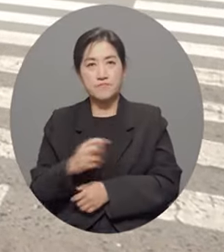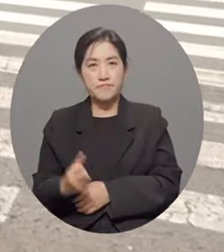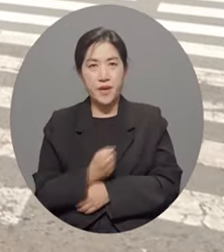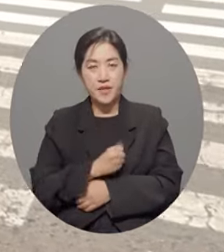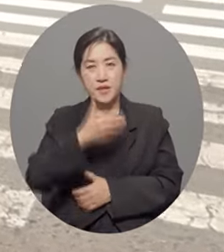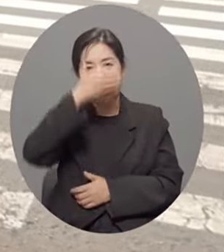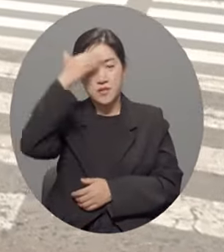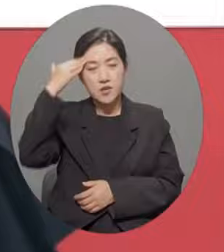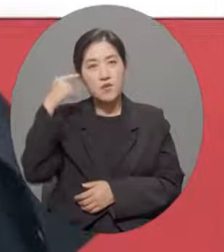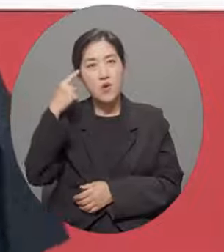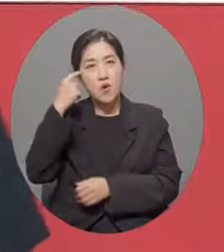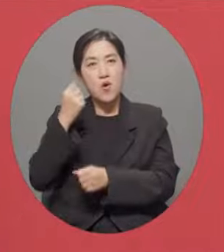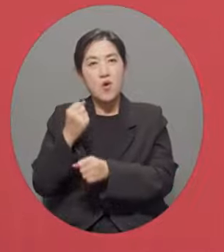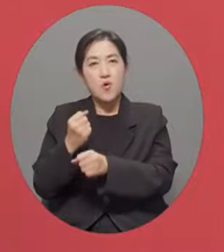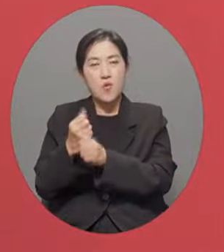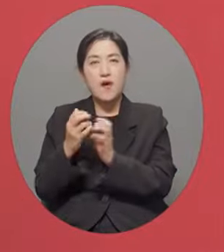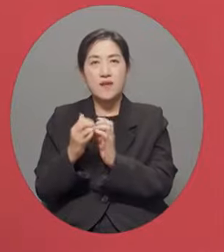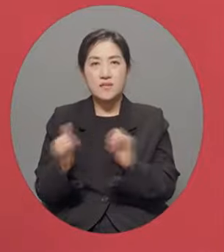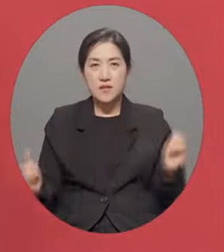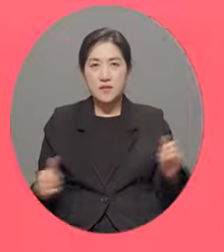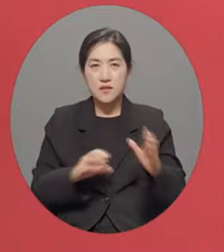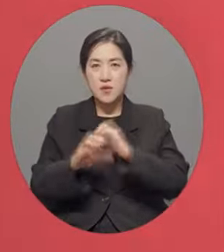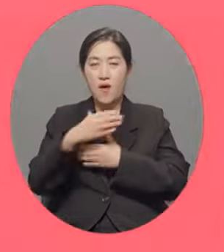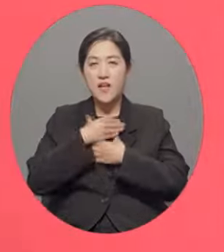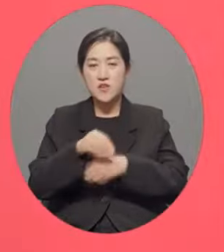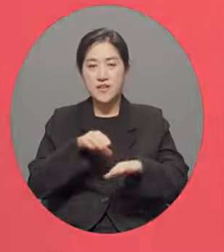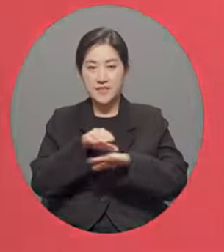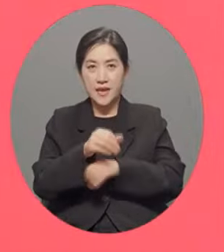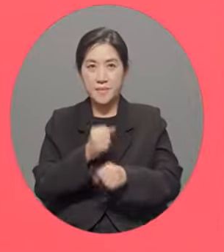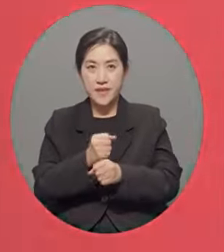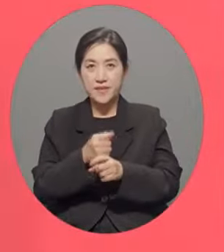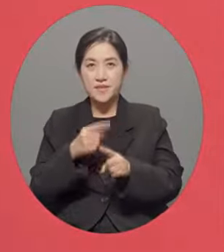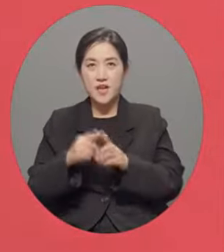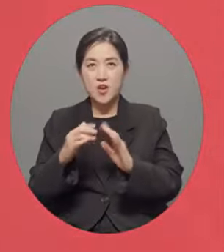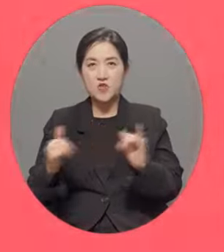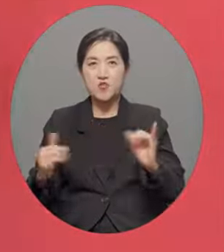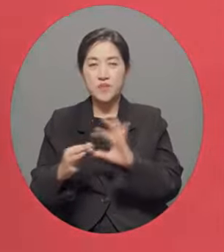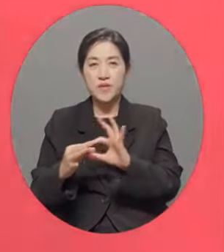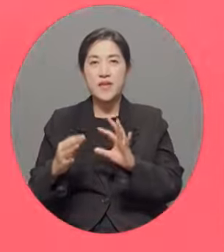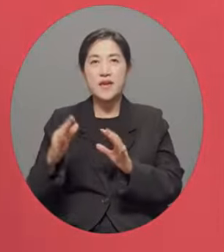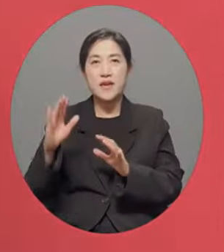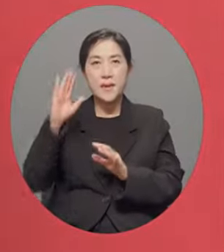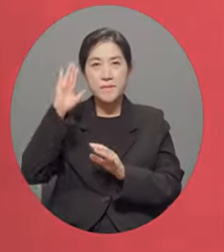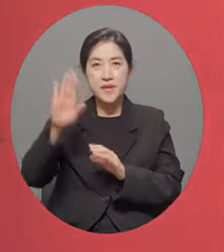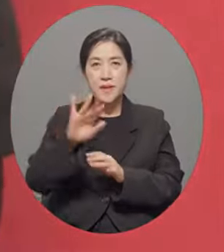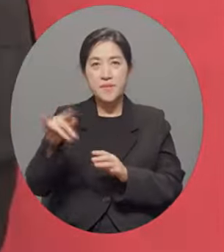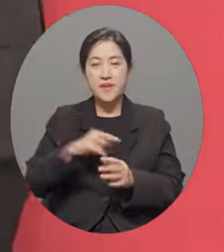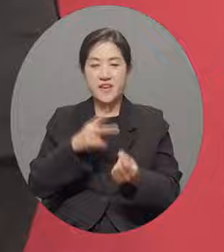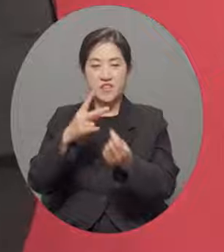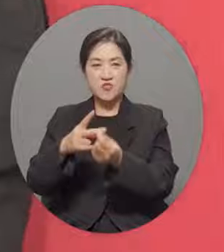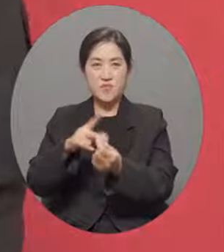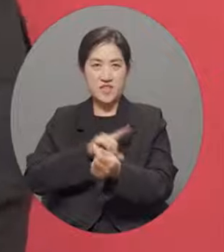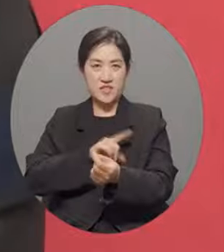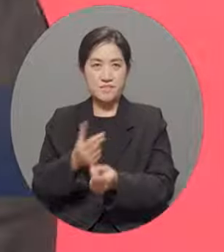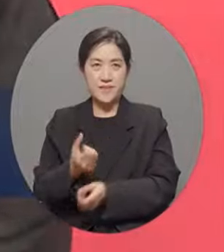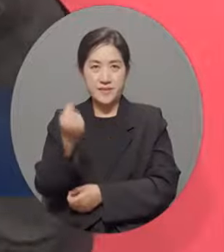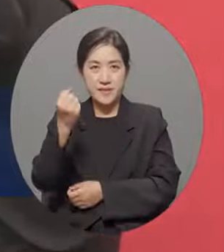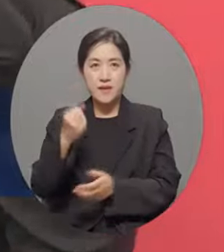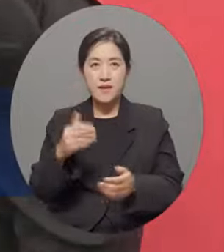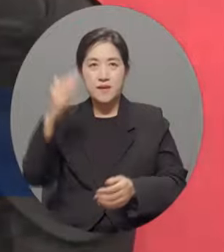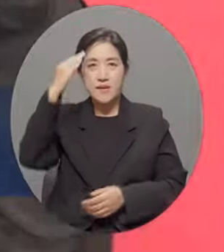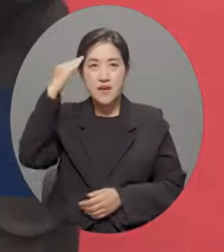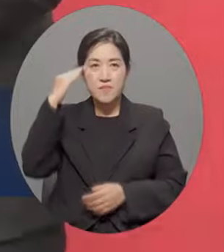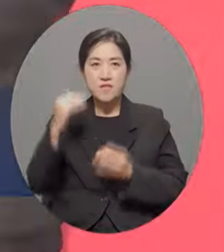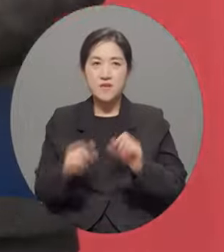청년 공학도는 더 안전한 자동차를 개발하다가 국민의미래 비례대표 2번으로 영입됐습니다. 대한민국에